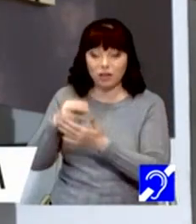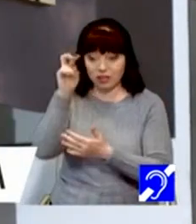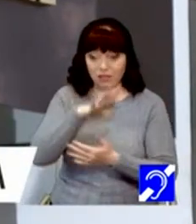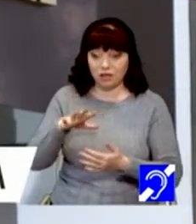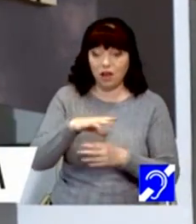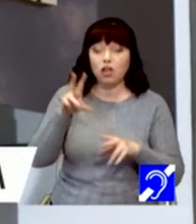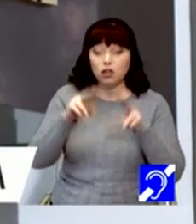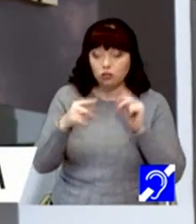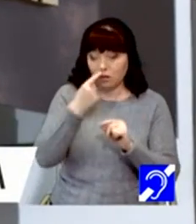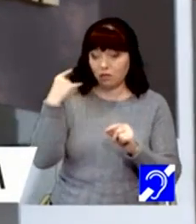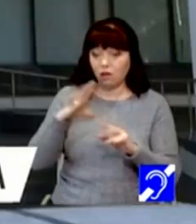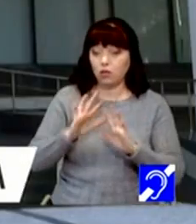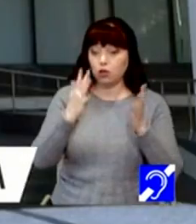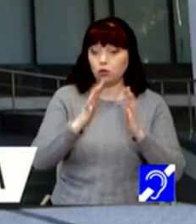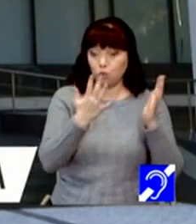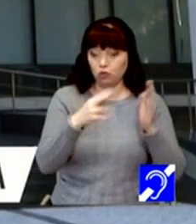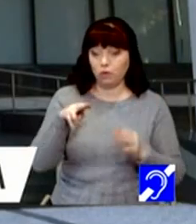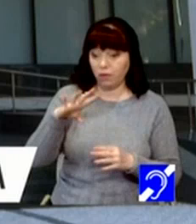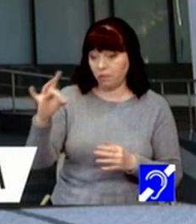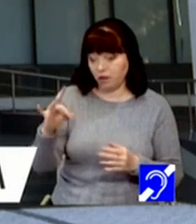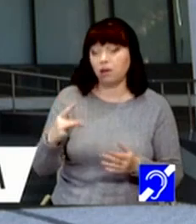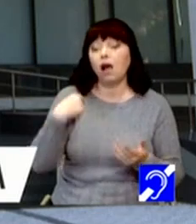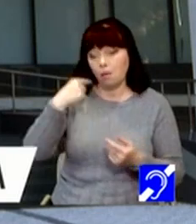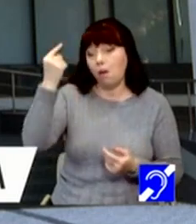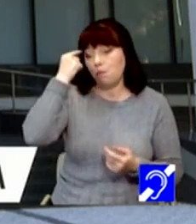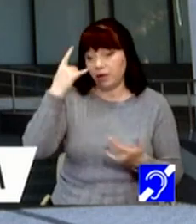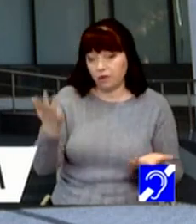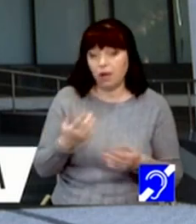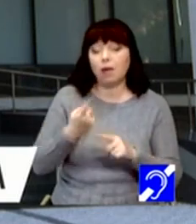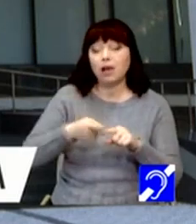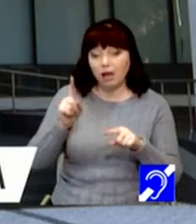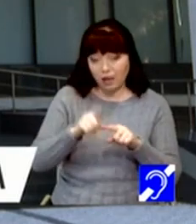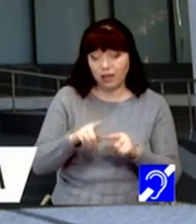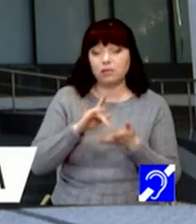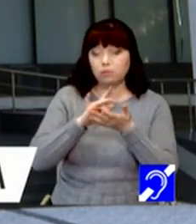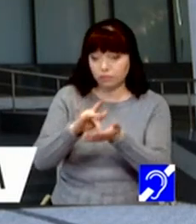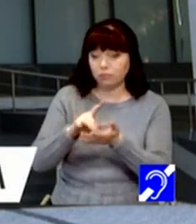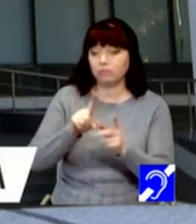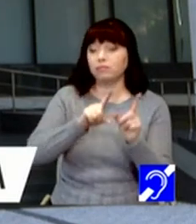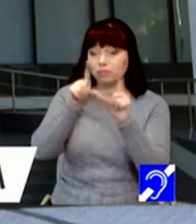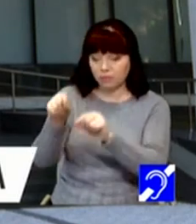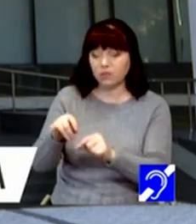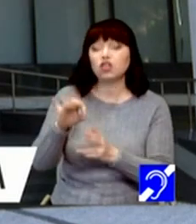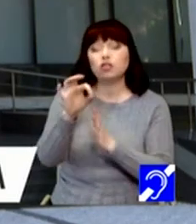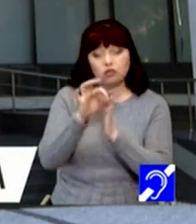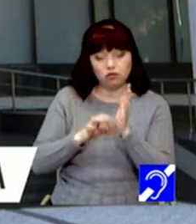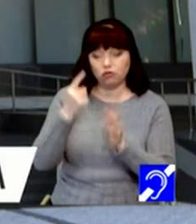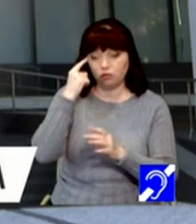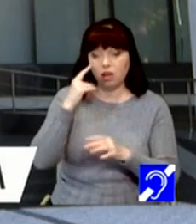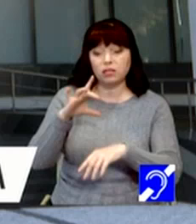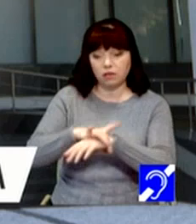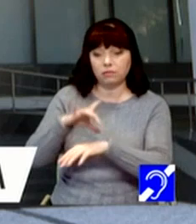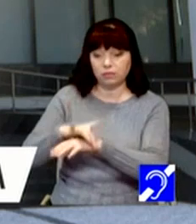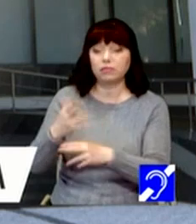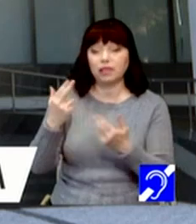a înregistrării recente incidentelor din regiunea transnistreană actualizare avertismentelor de călătorie este o practică frecvent întâlnită iar